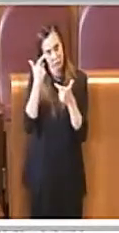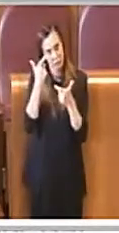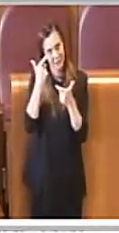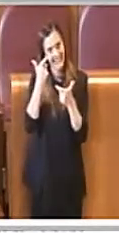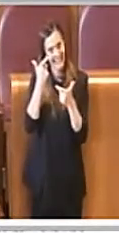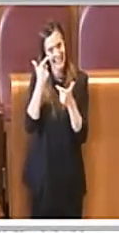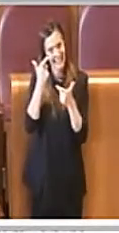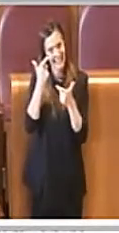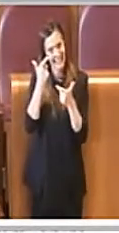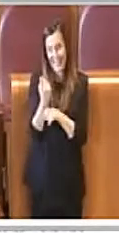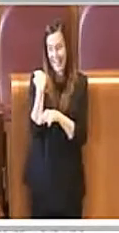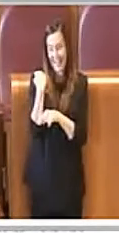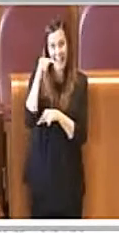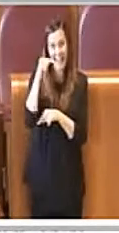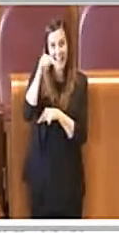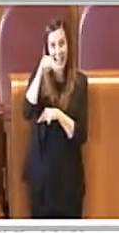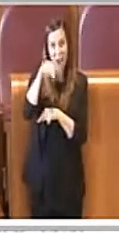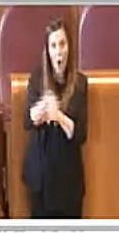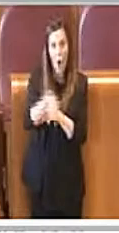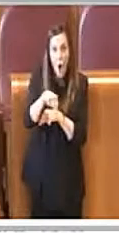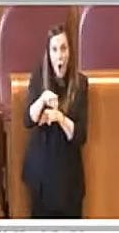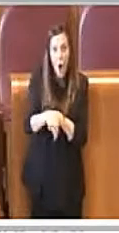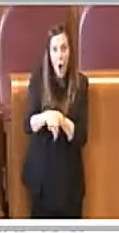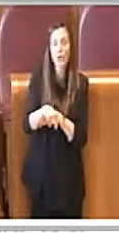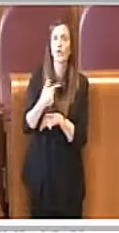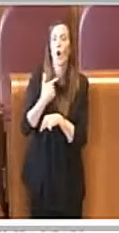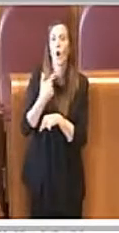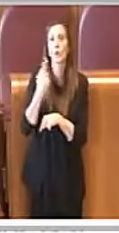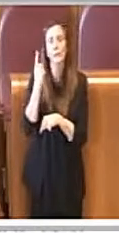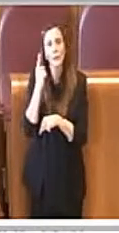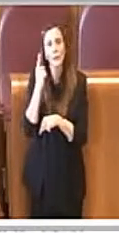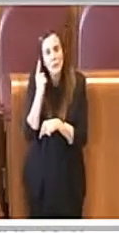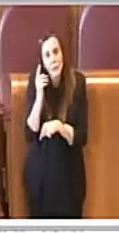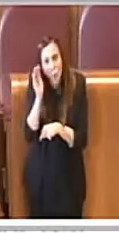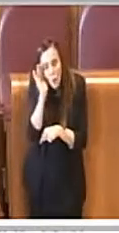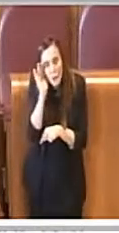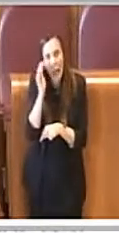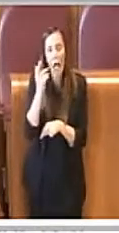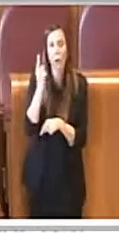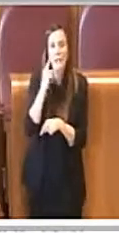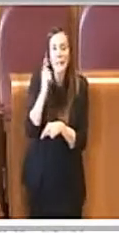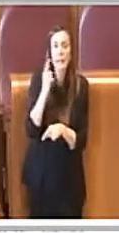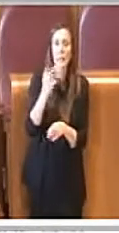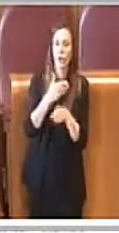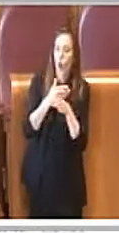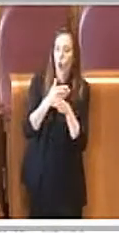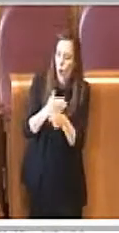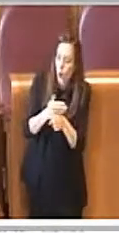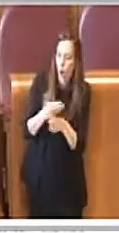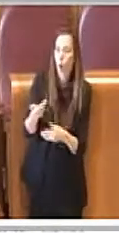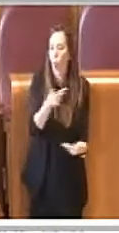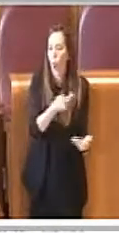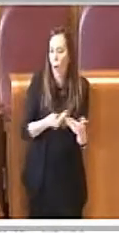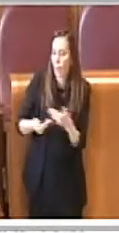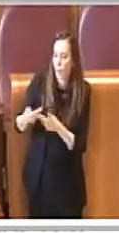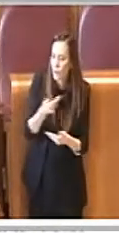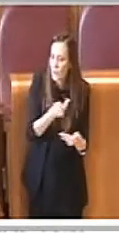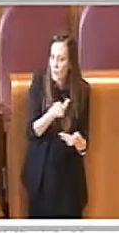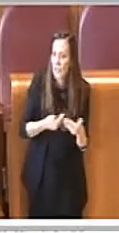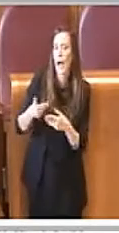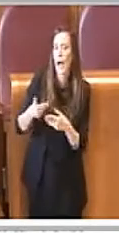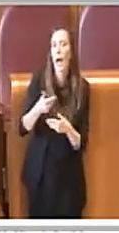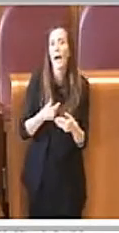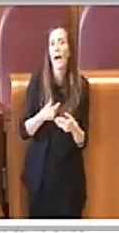che oggi ho sentito parlare di condivisione, ho sentito parlare di collaborazione, ho sentito parlare